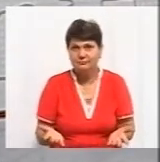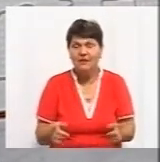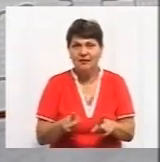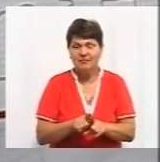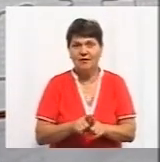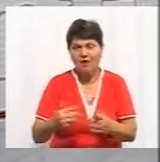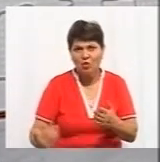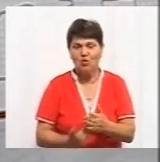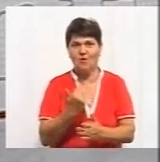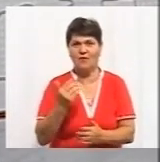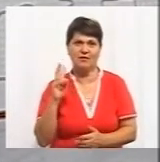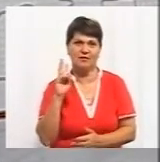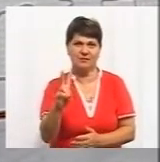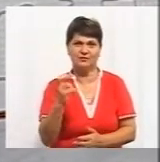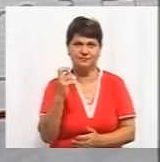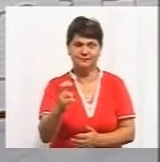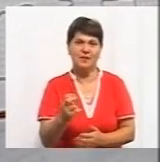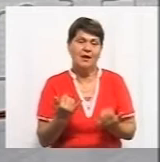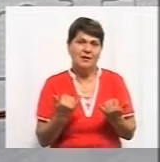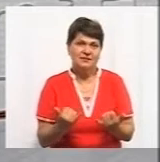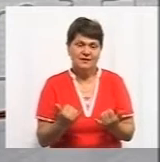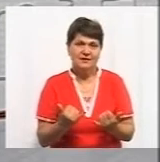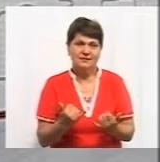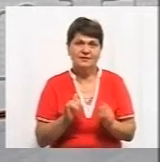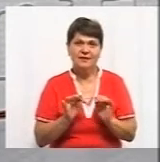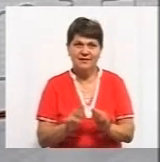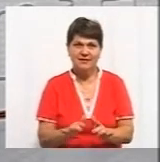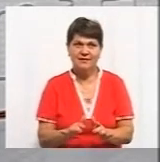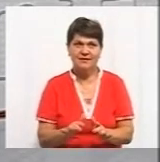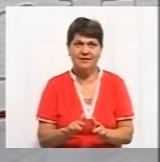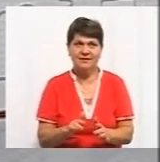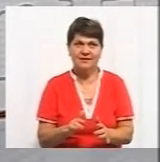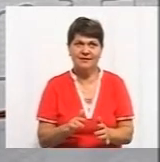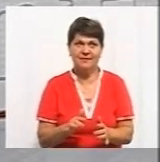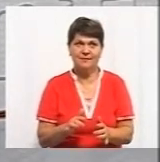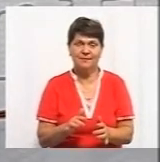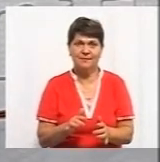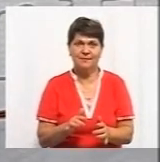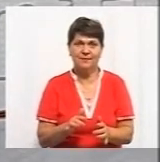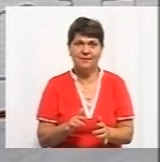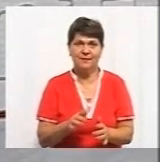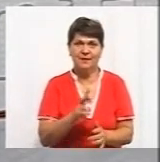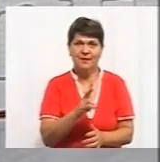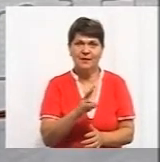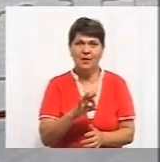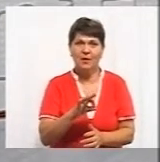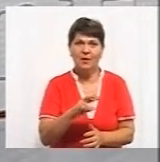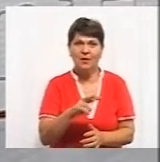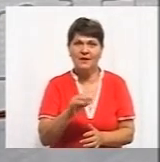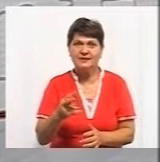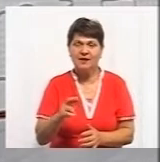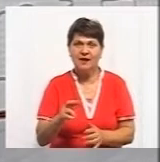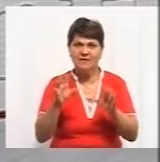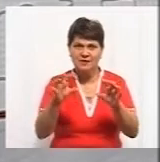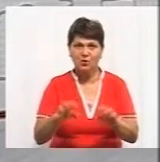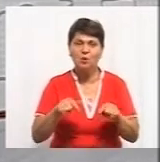рух пасажирського транспорту. Сьогодні нараз є, будемо говорити, десь колізії в законі, тому тут є